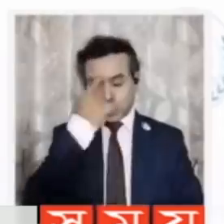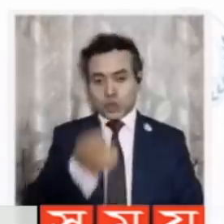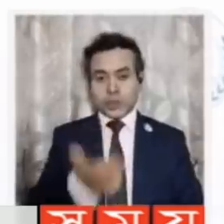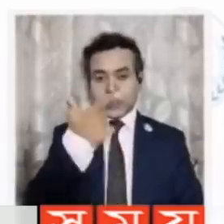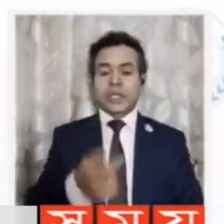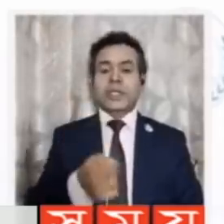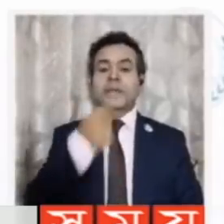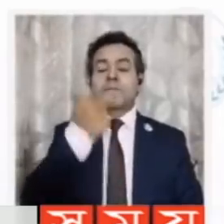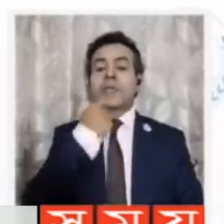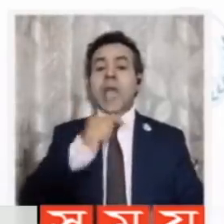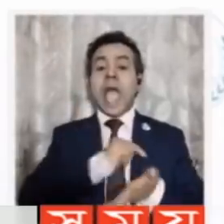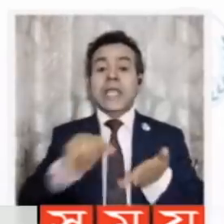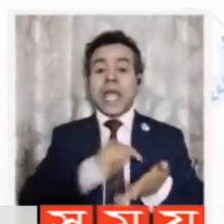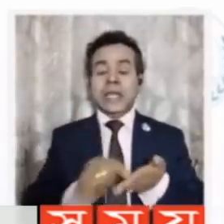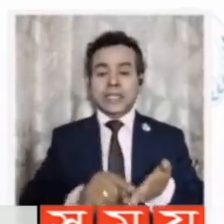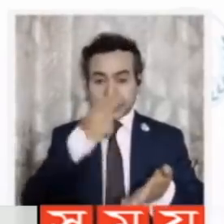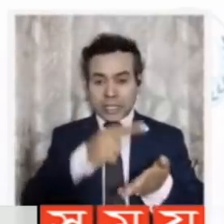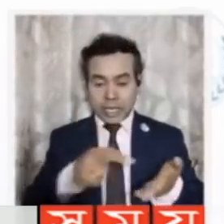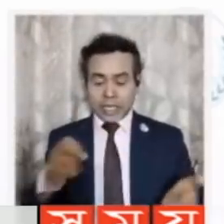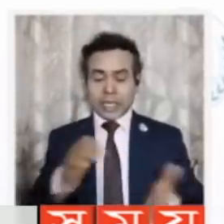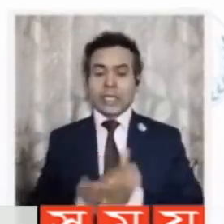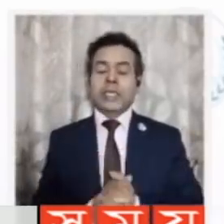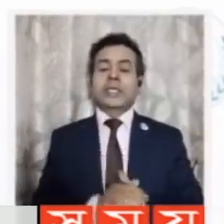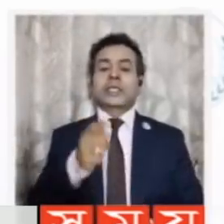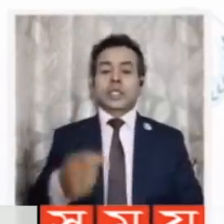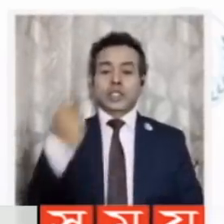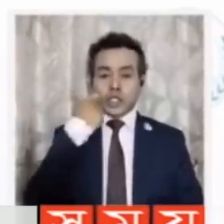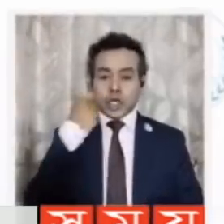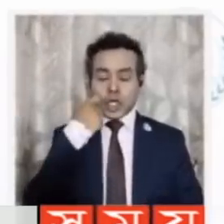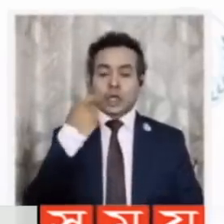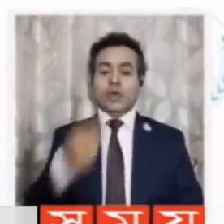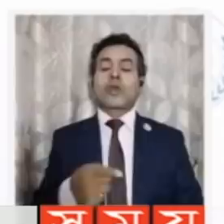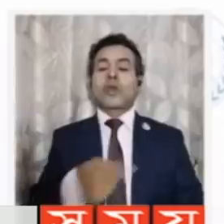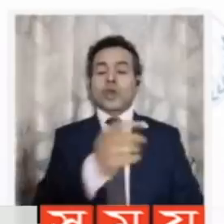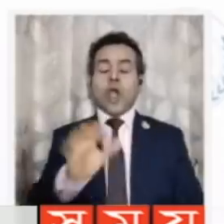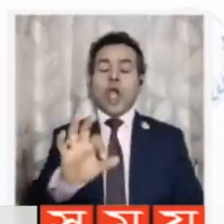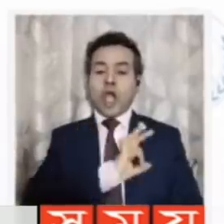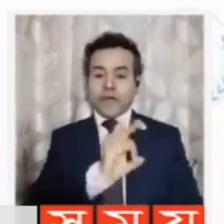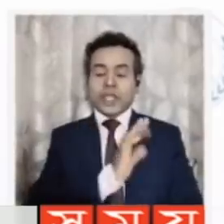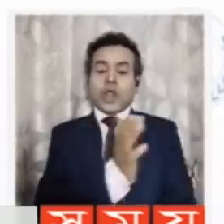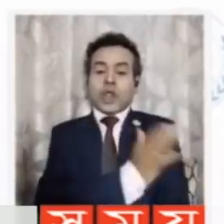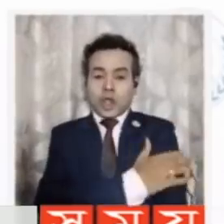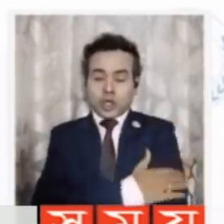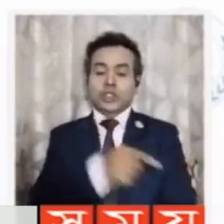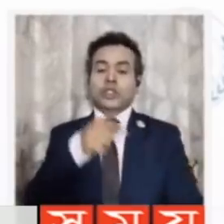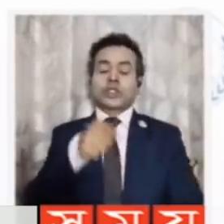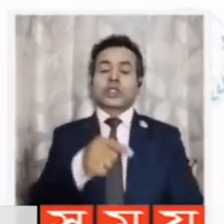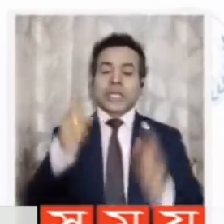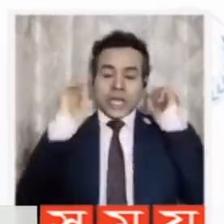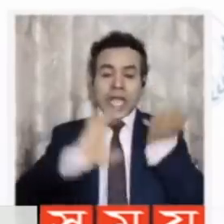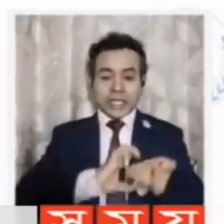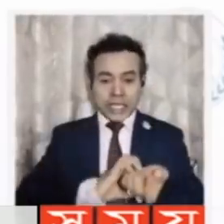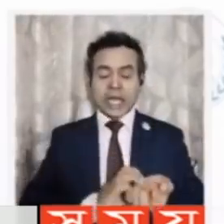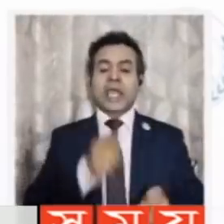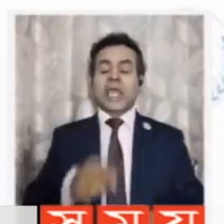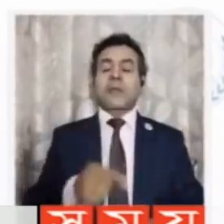কর্মচারীগণের চিকিৎসা সংক্রান্ত সকল সুযোগ সুবিধা বহাল থাকবে। বীর মুক্তিযোদ্ধা, দুস্থ ও গরিব রোগীদের চিকিৎসা